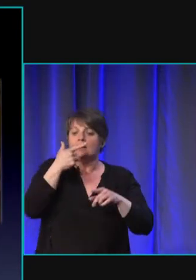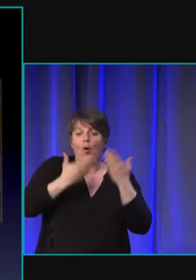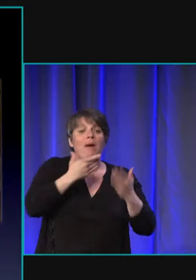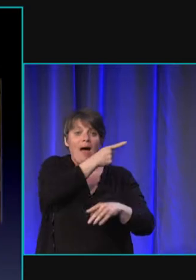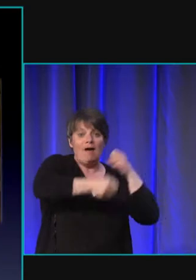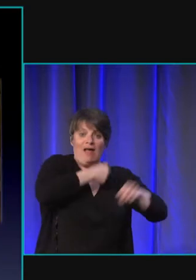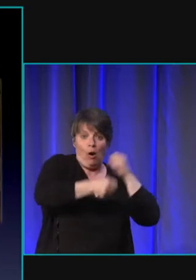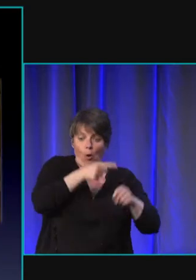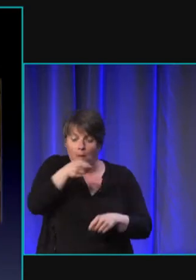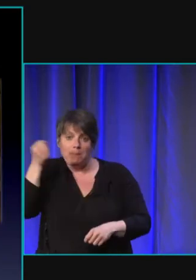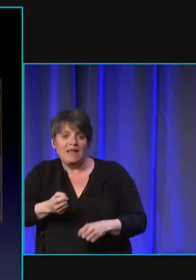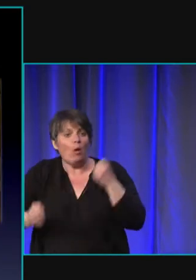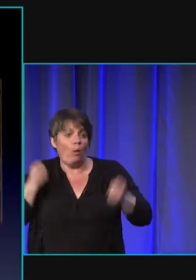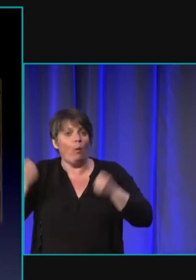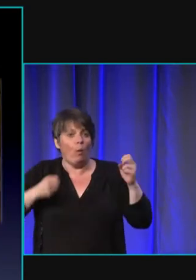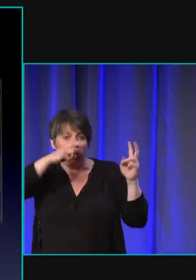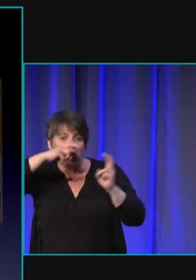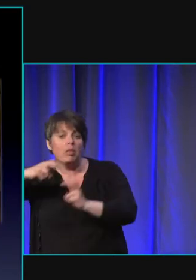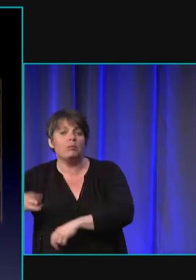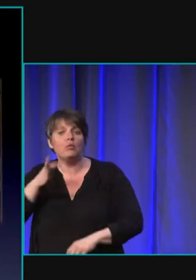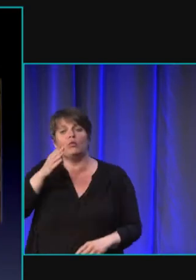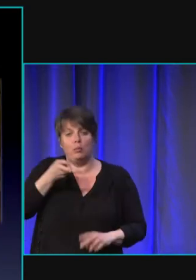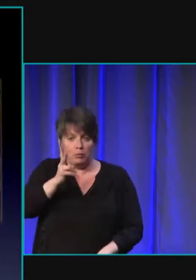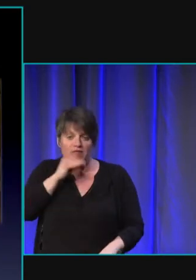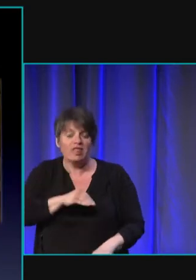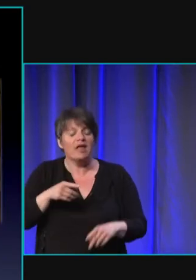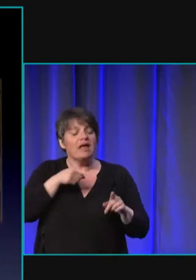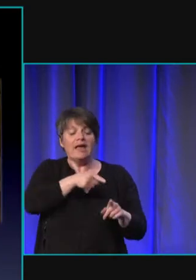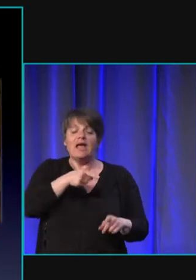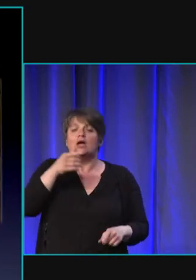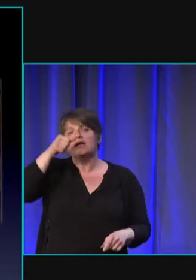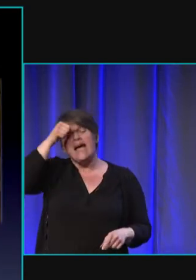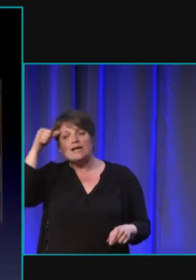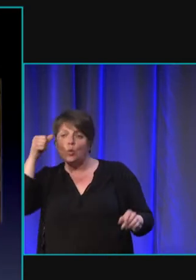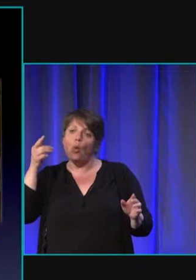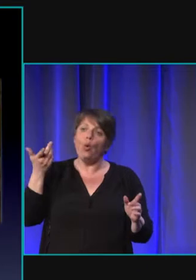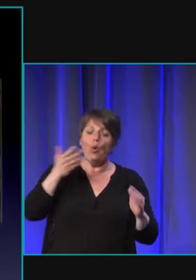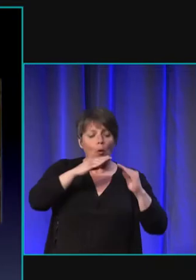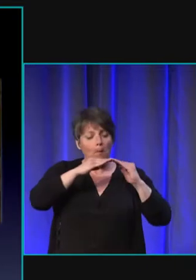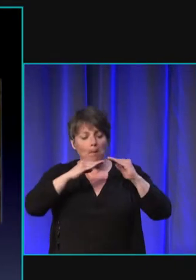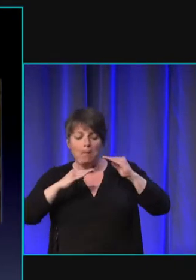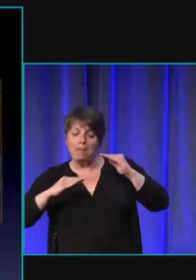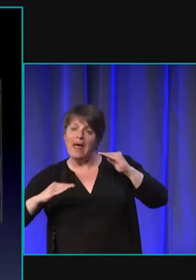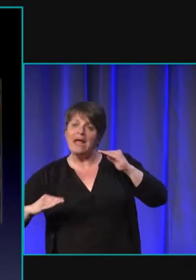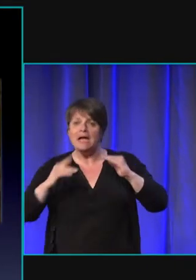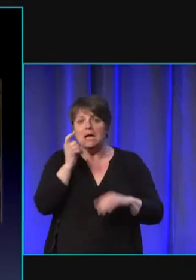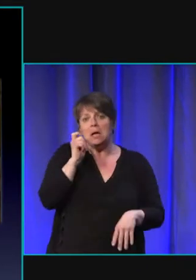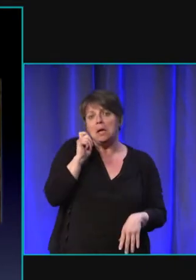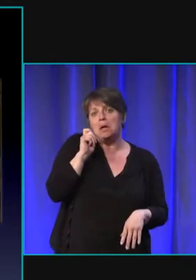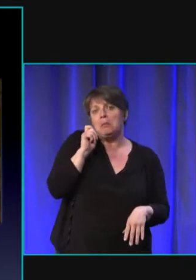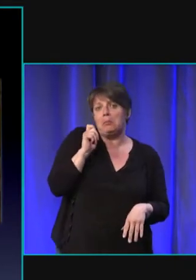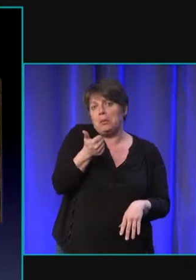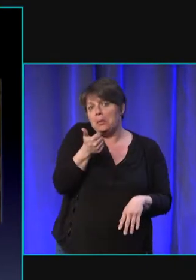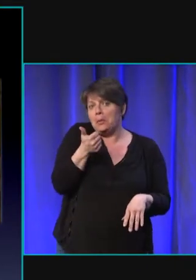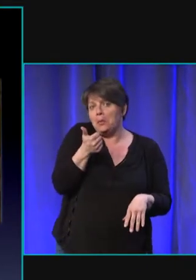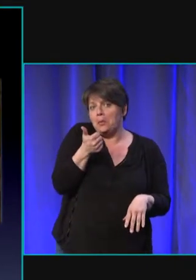Et ici, vous avez chez les garçons une baisse qui est significative, mais qui n'est pas forcément très très importante au vu de la